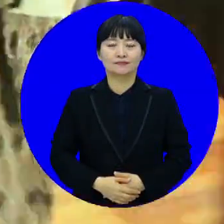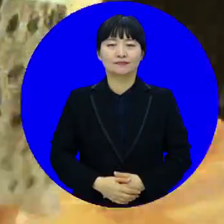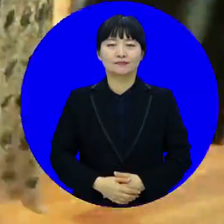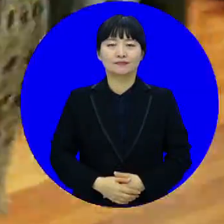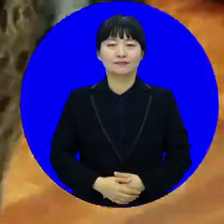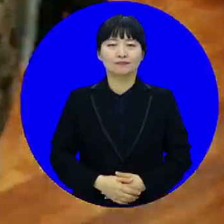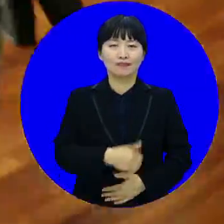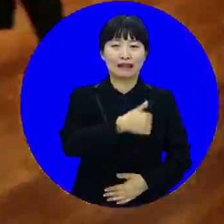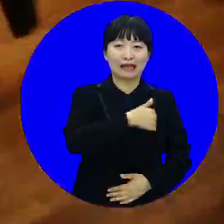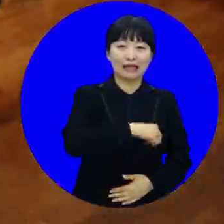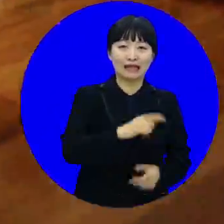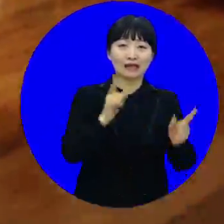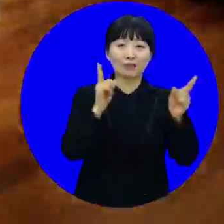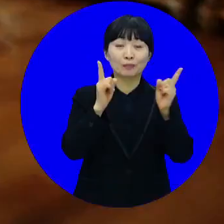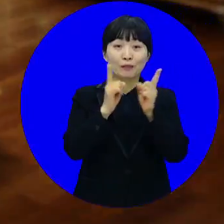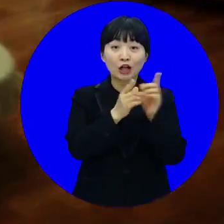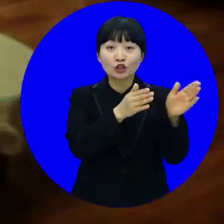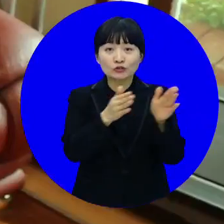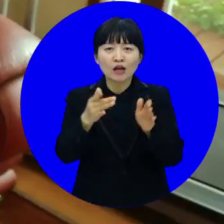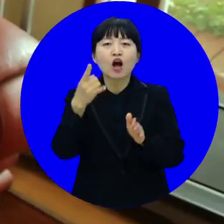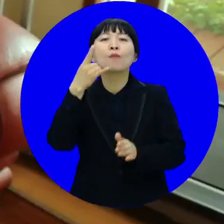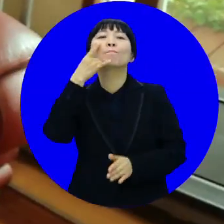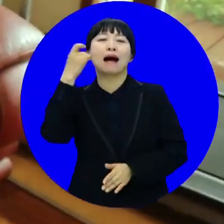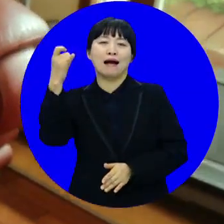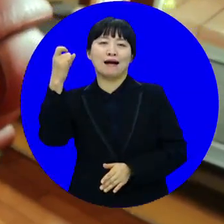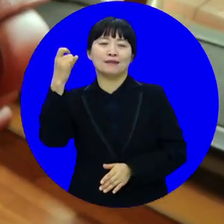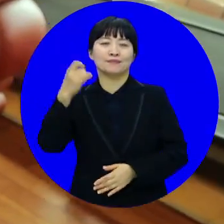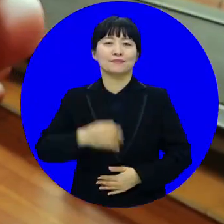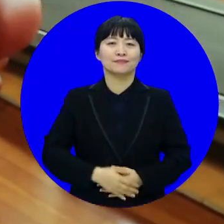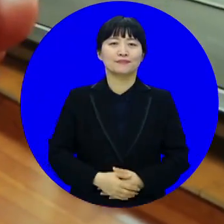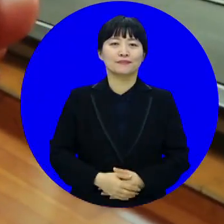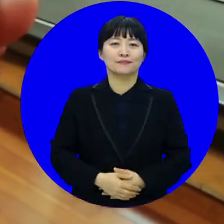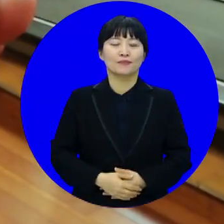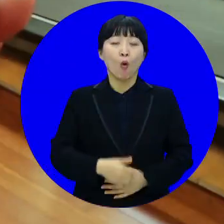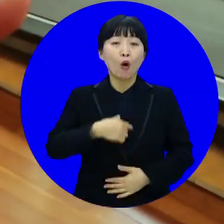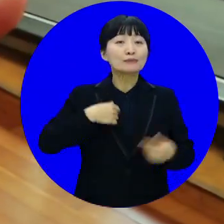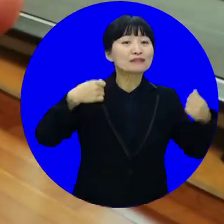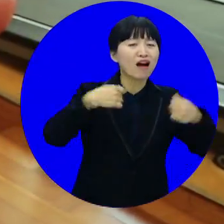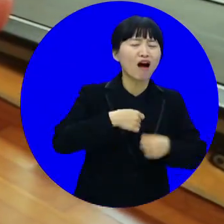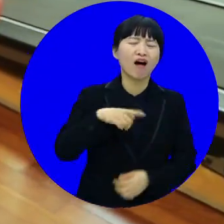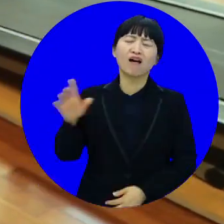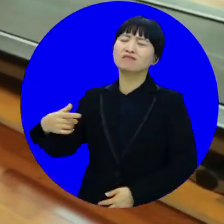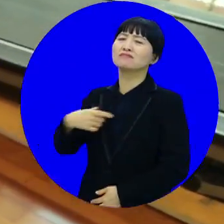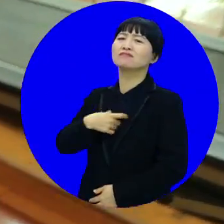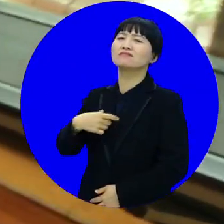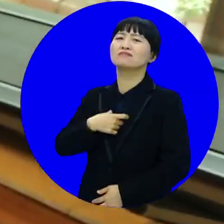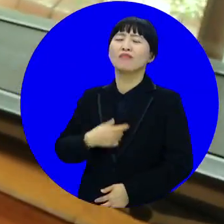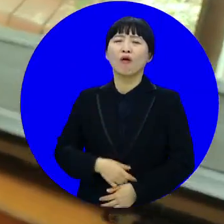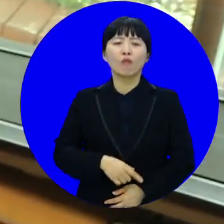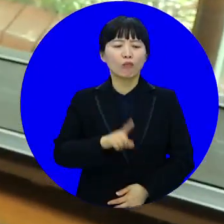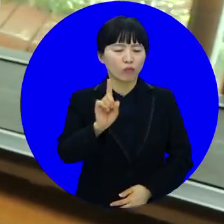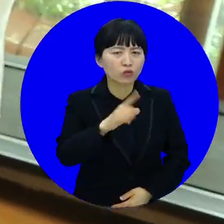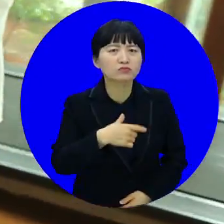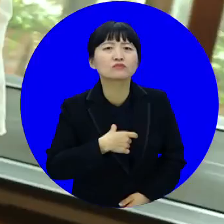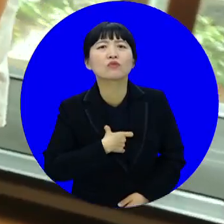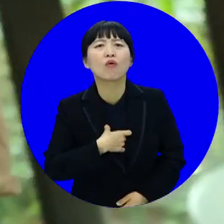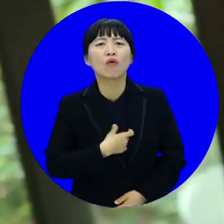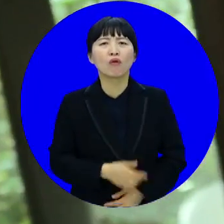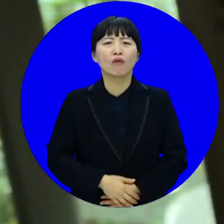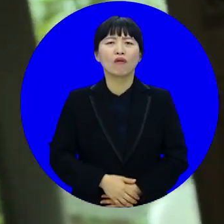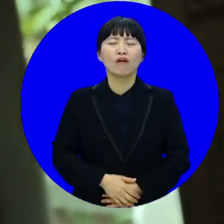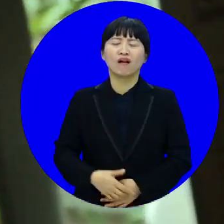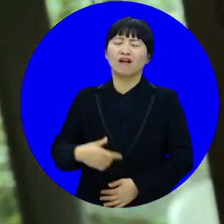지훈이의 면접 교섭을 준비하는 엄마 현주 씨. 자, 옷 입자. 싫어. 뭐가